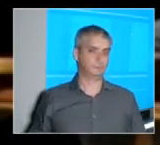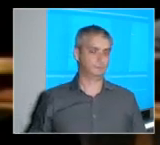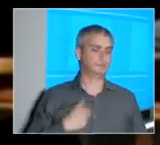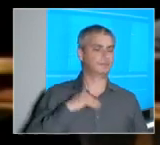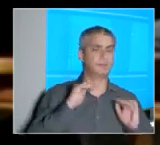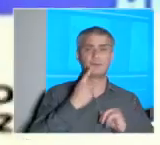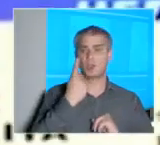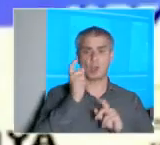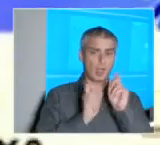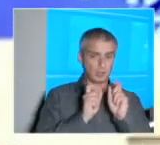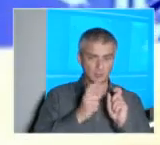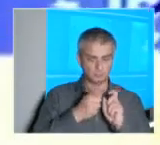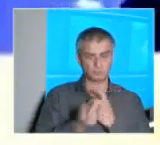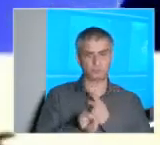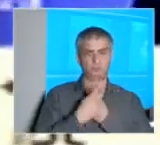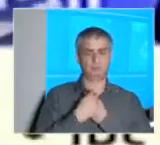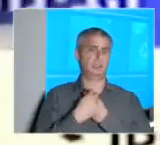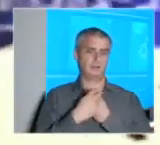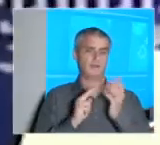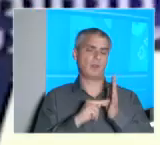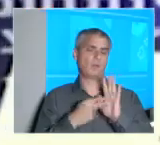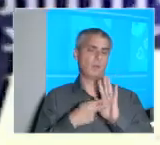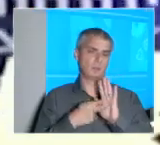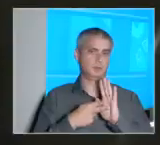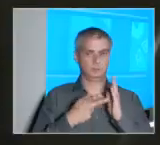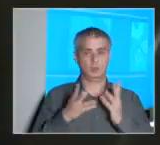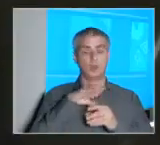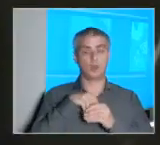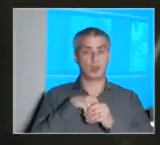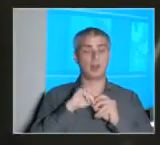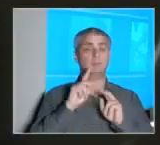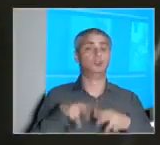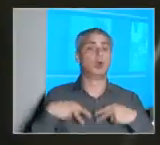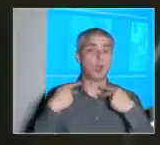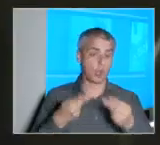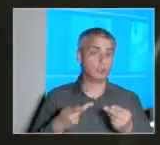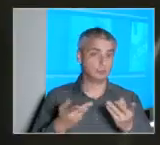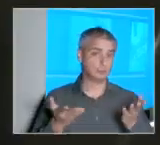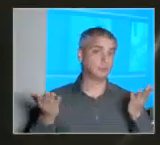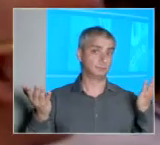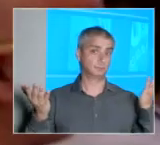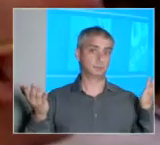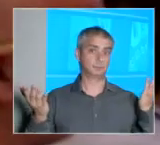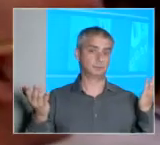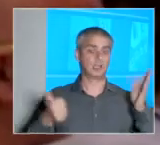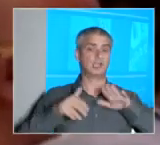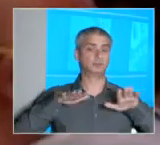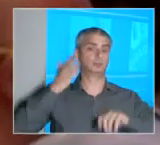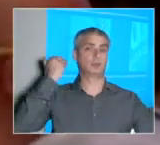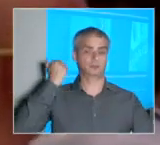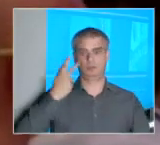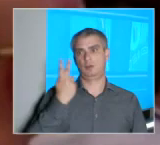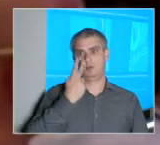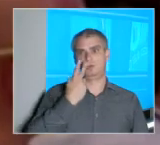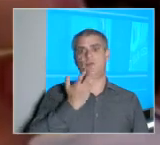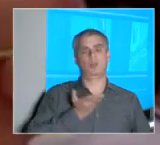אני מברך כל אדם שמצטרף לפוליטיקה, וכולל כאלו שחוזרים, שלא לומר ראשי ממשלה לשעבר,